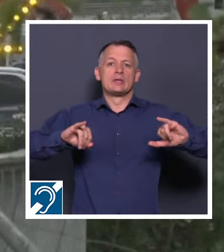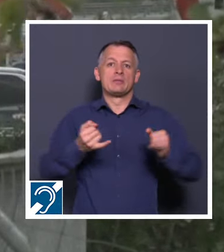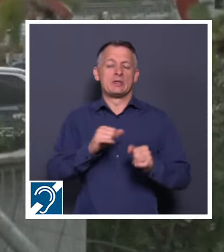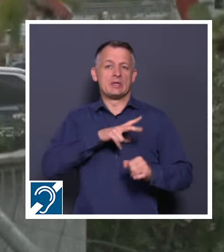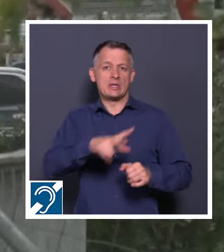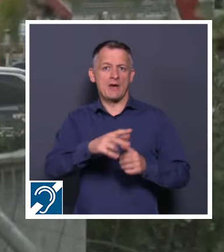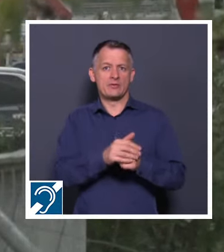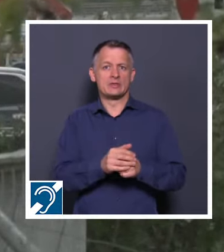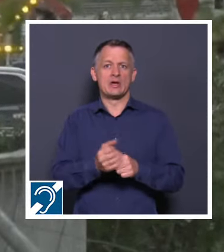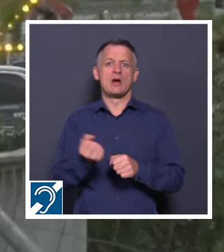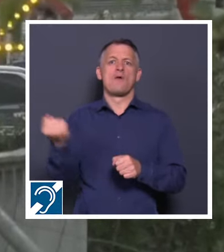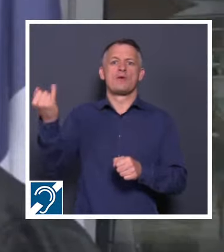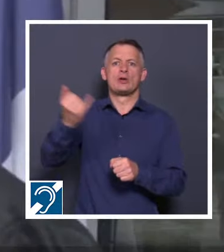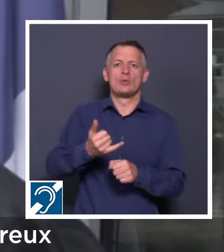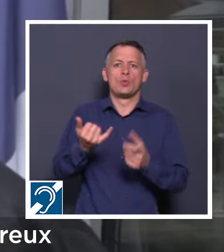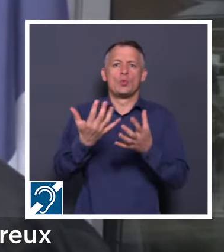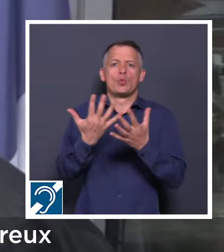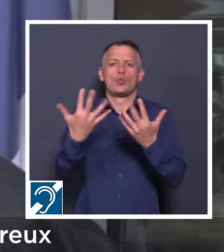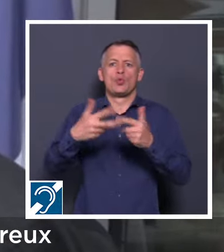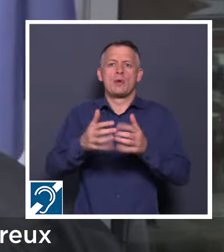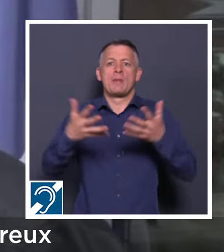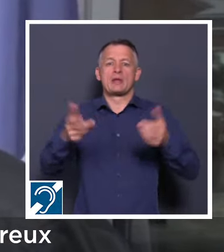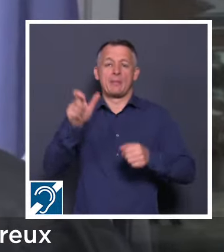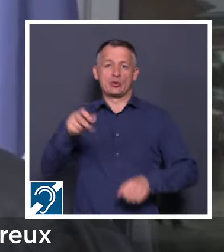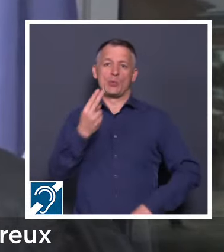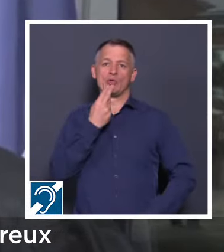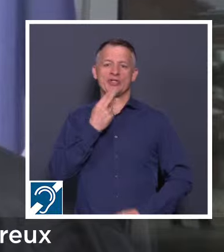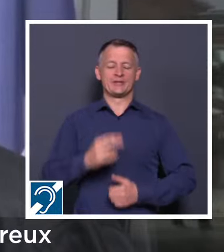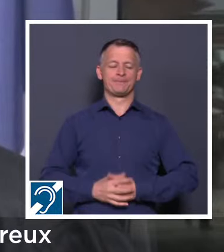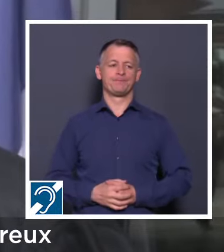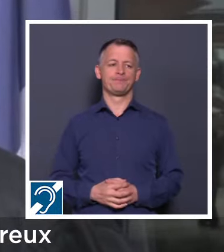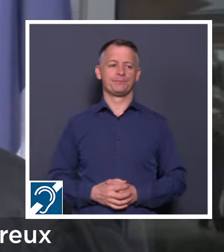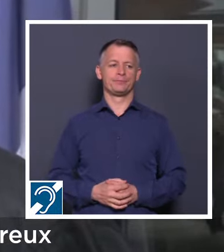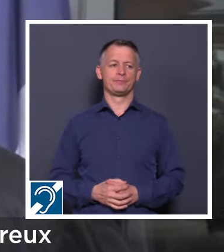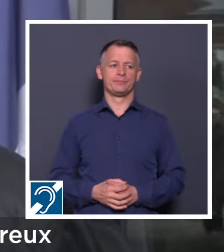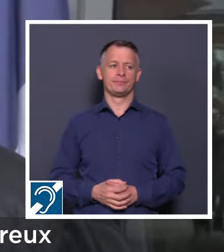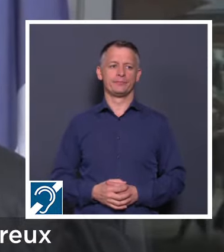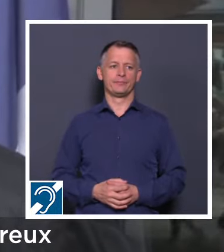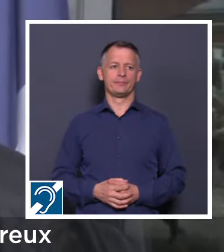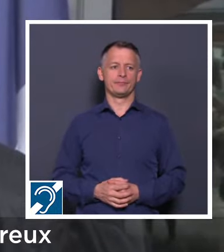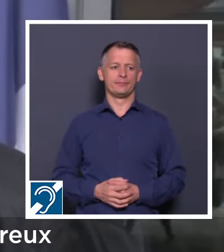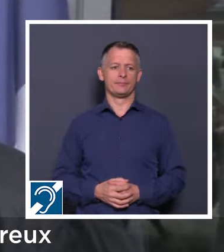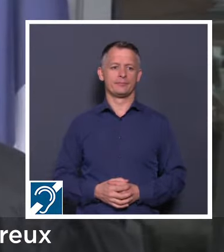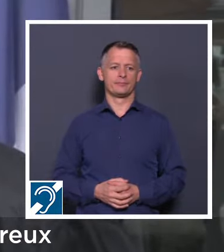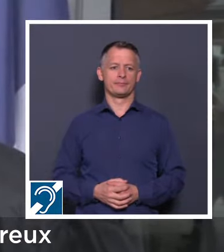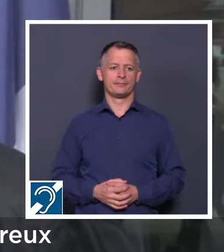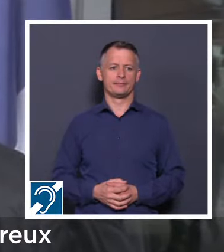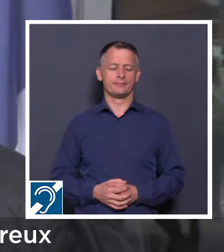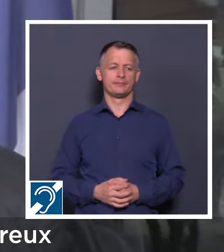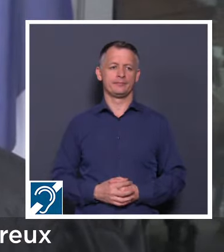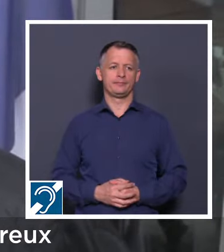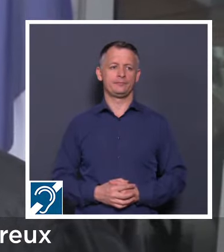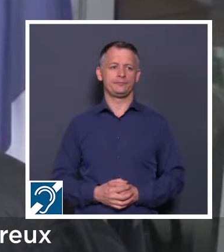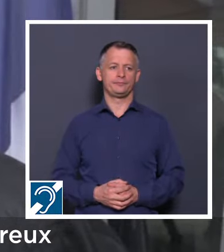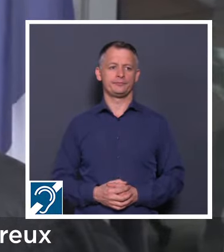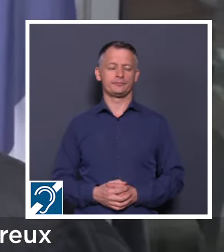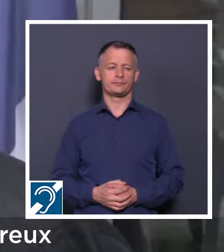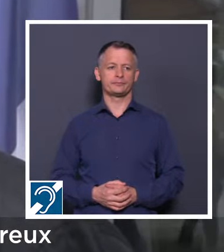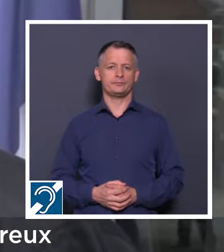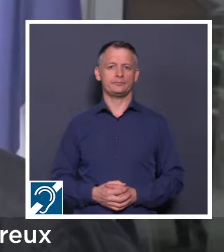număr impresionant de polițiști. Lors d'une extraction judiciaire entre le tribunal judiciaire d'Evreux